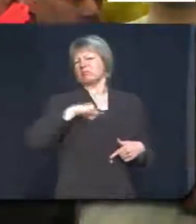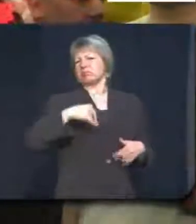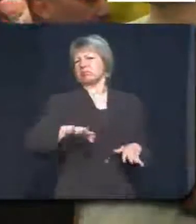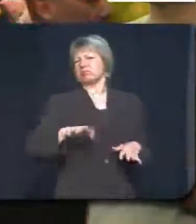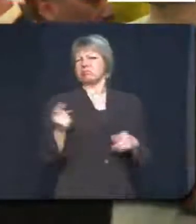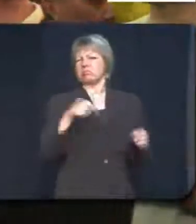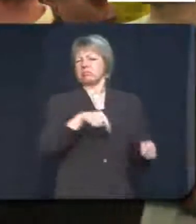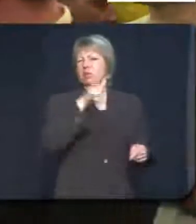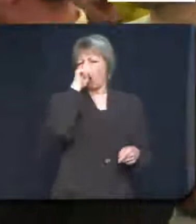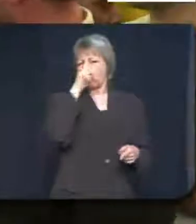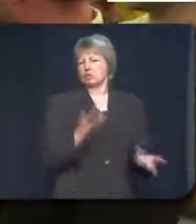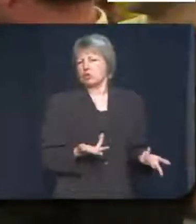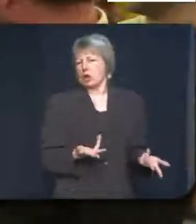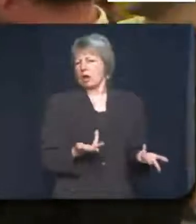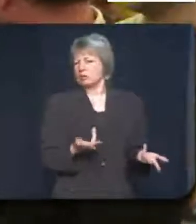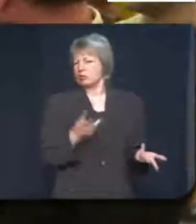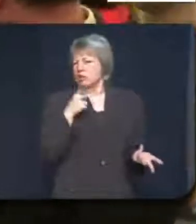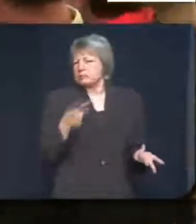so